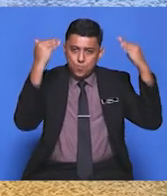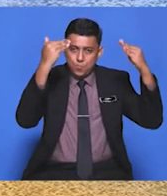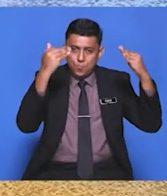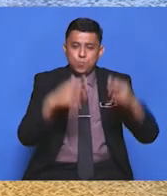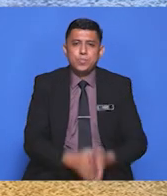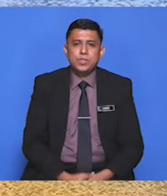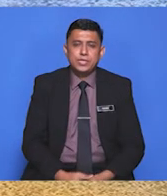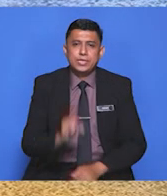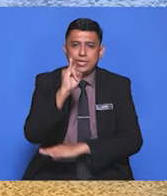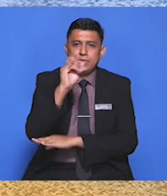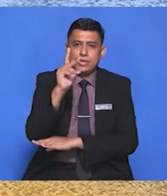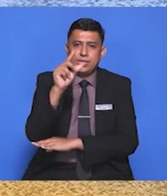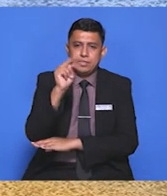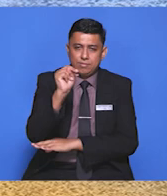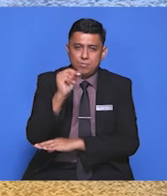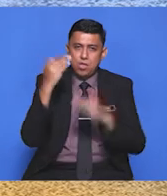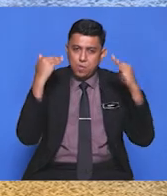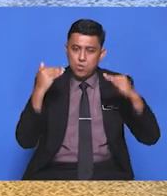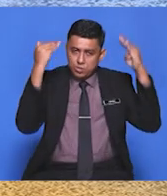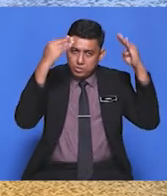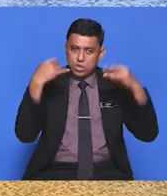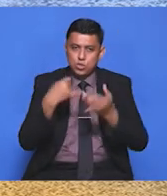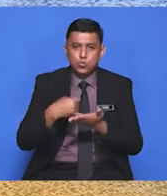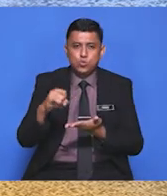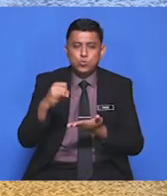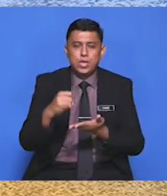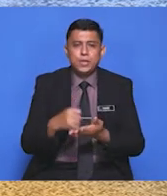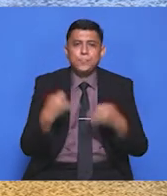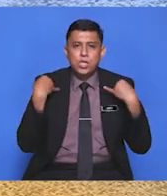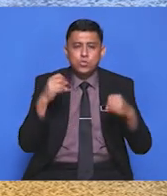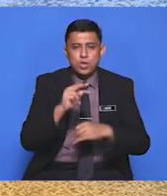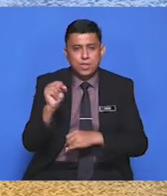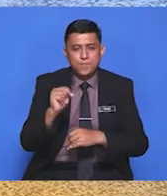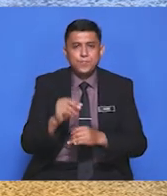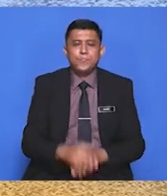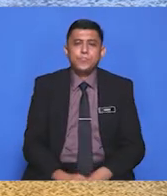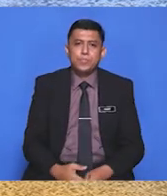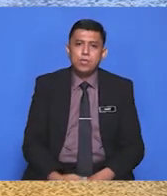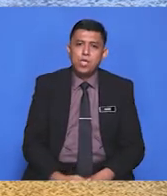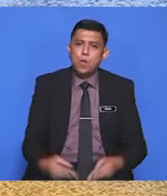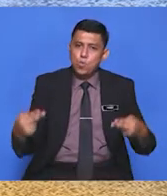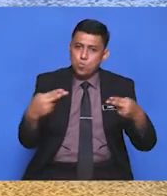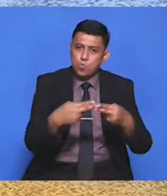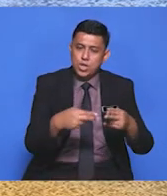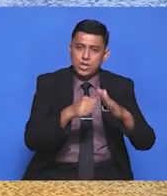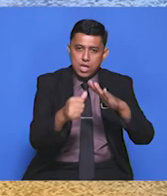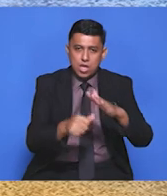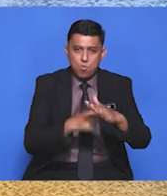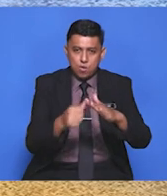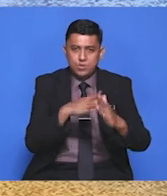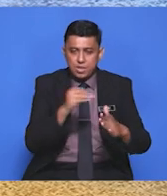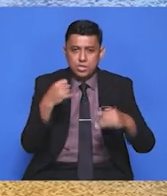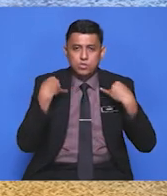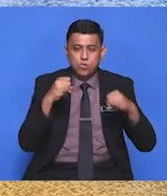merangkumi pengiklanan, promosi jualan, publicity, perhubungan awam dan